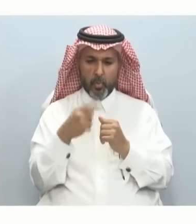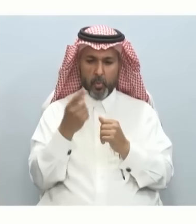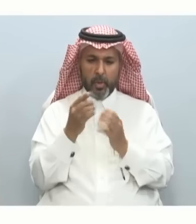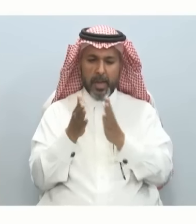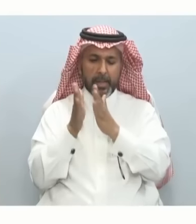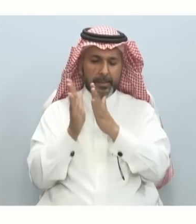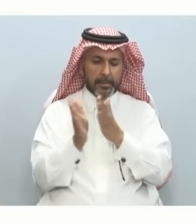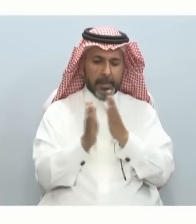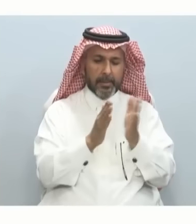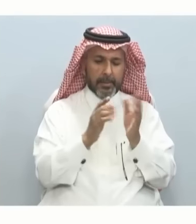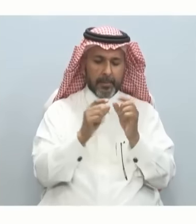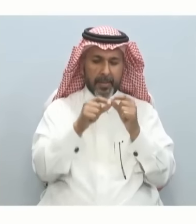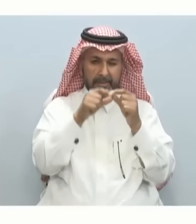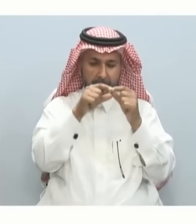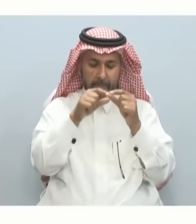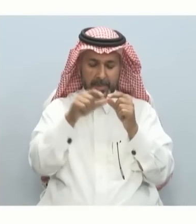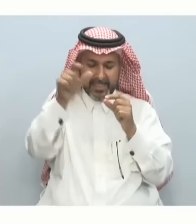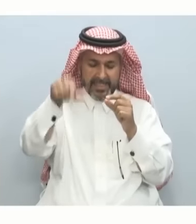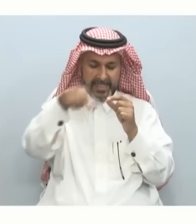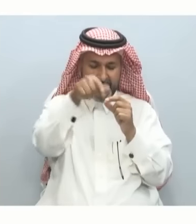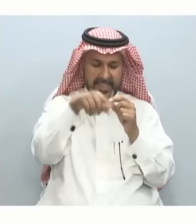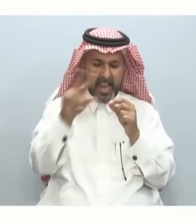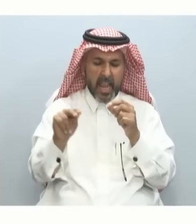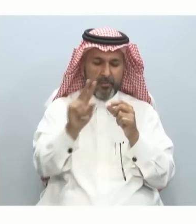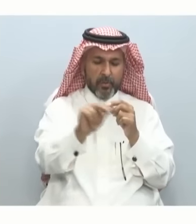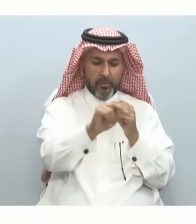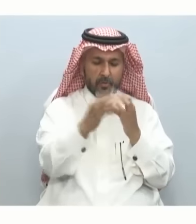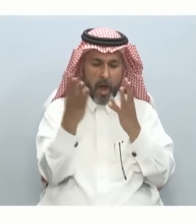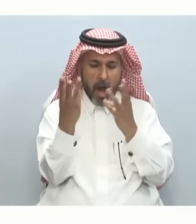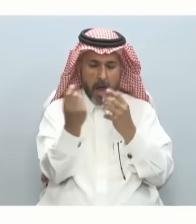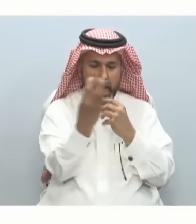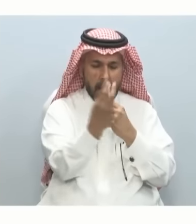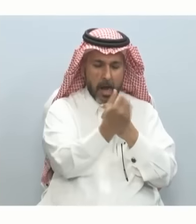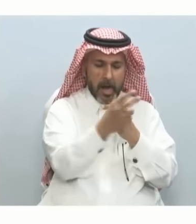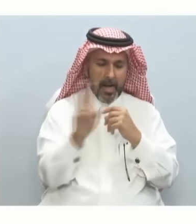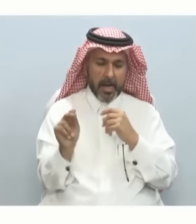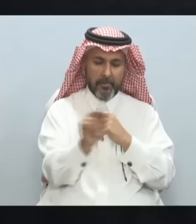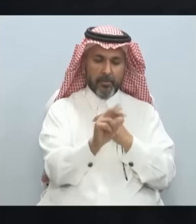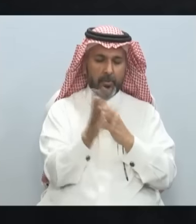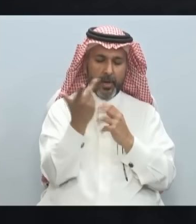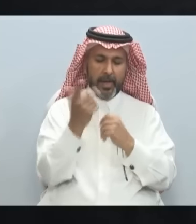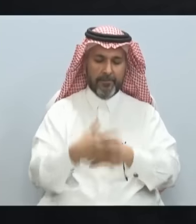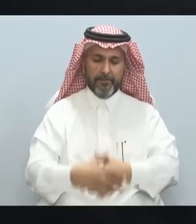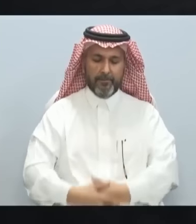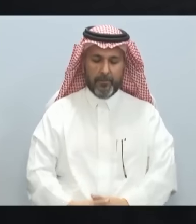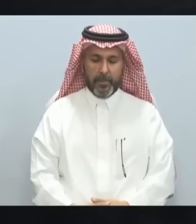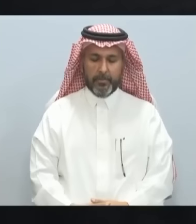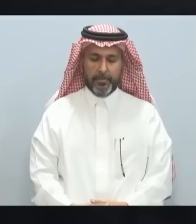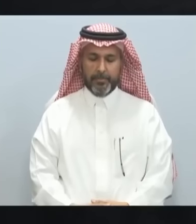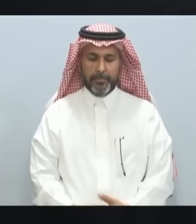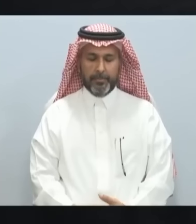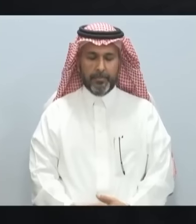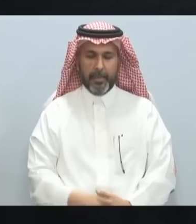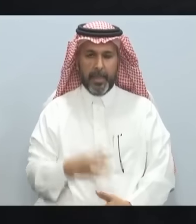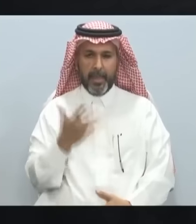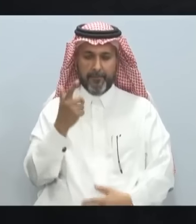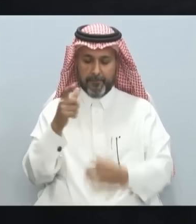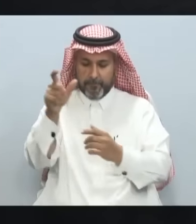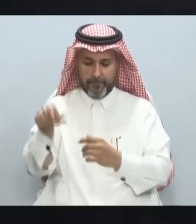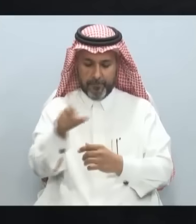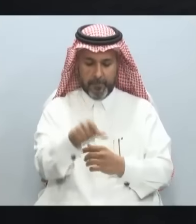التي يستطيع المعلم اعاده ترتيب هذه الطاولات على شكل صفوف متساويه نعم ابنائي بناتي